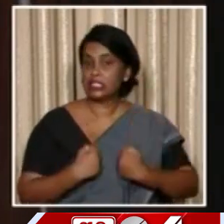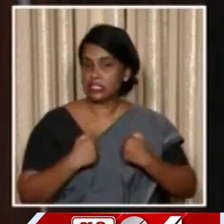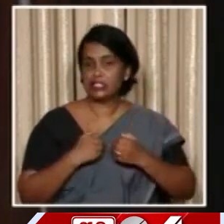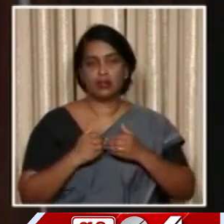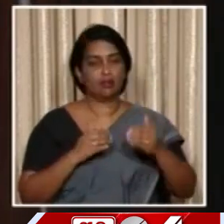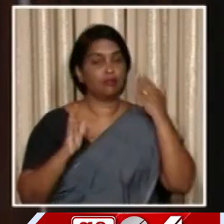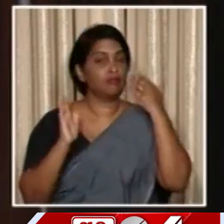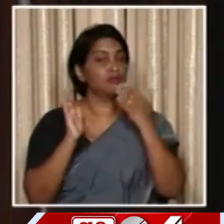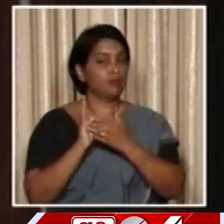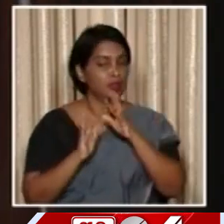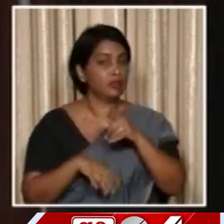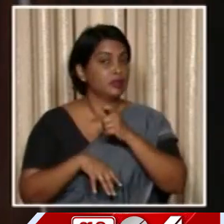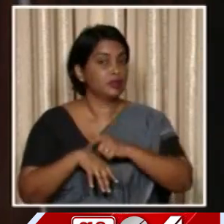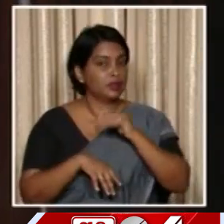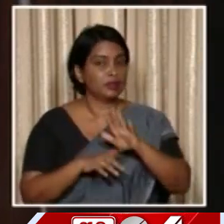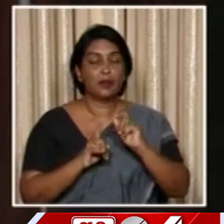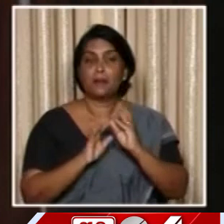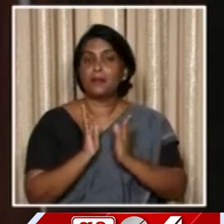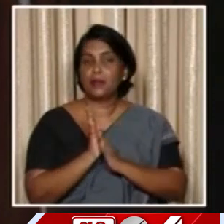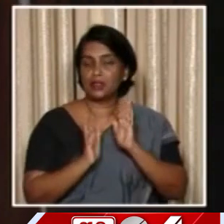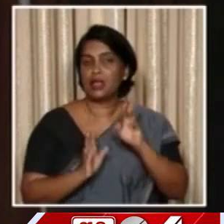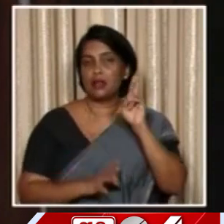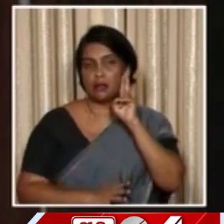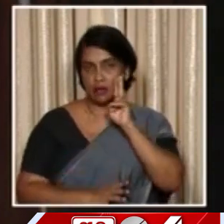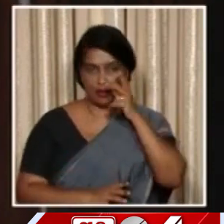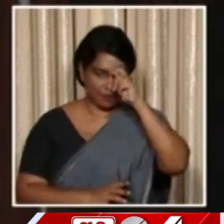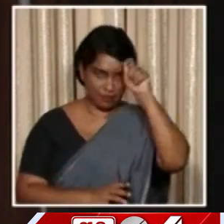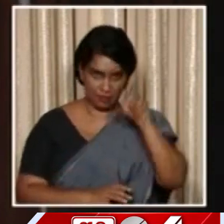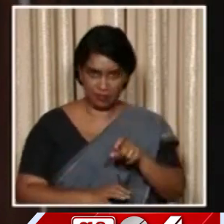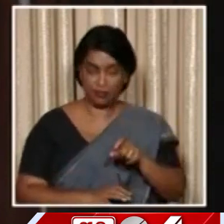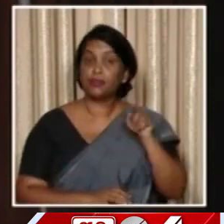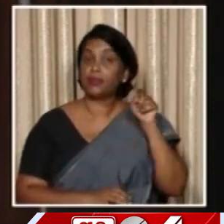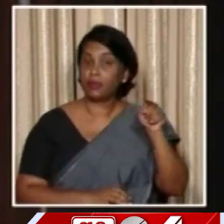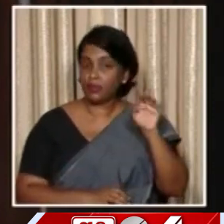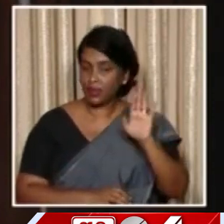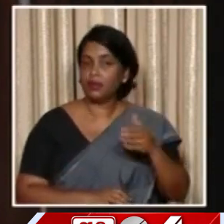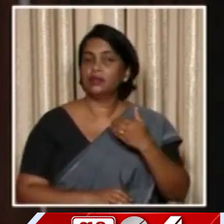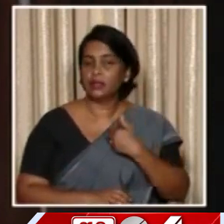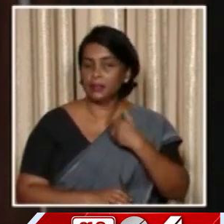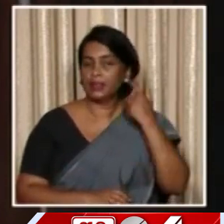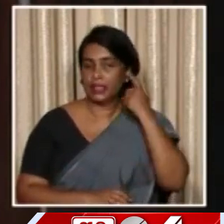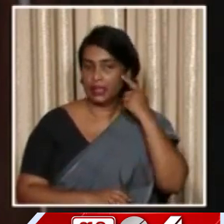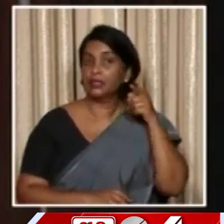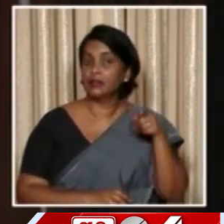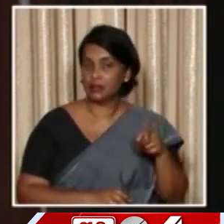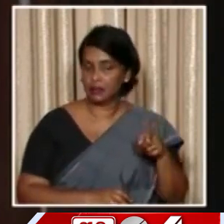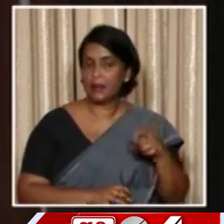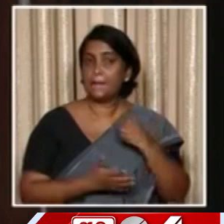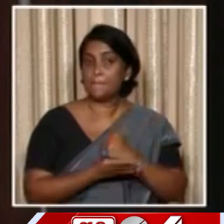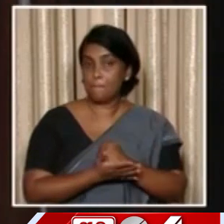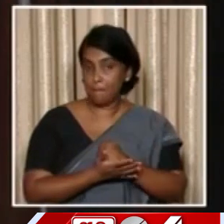विनियम पेनी हिटिये यवस्ताव गमतिवर रनिल विक्रम सिंह महता एनिसा अपिहितनवा मे